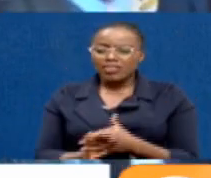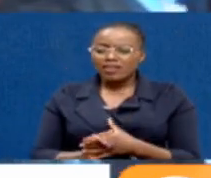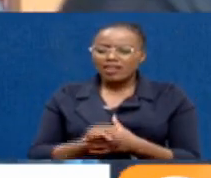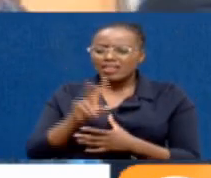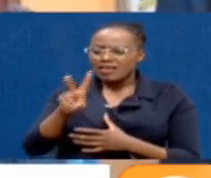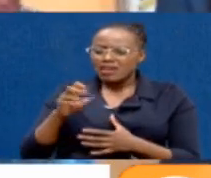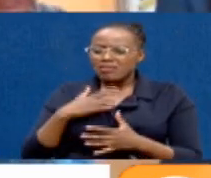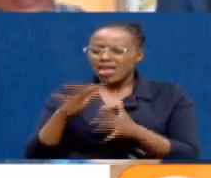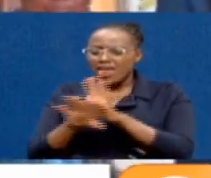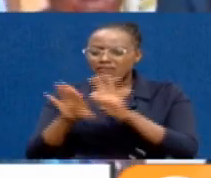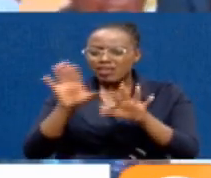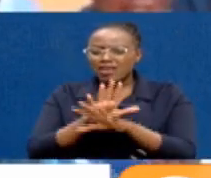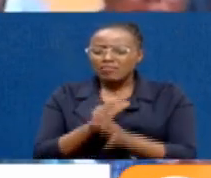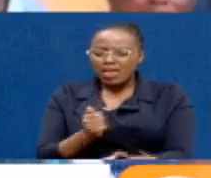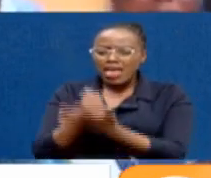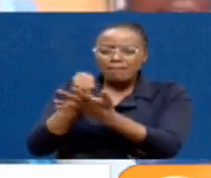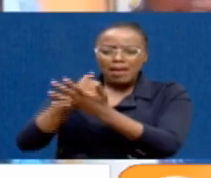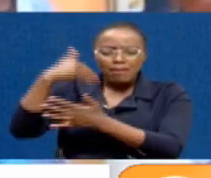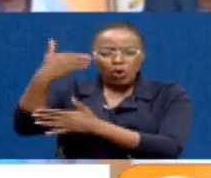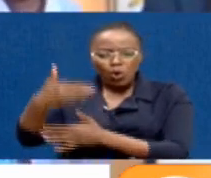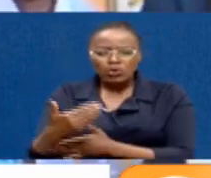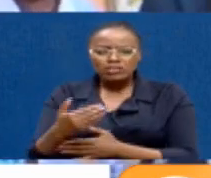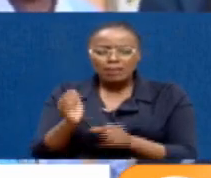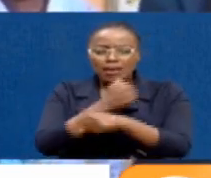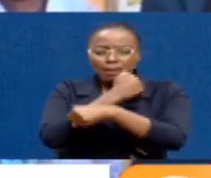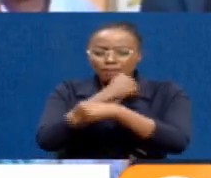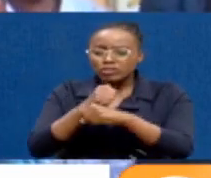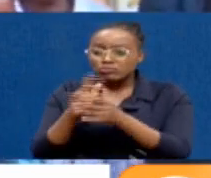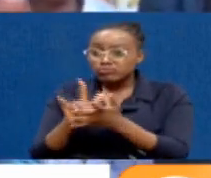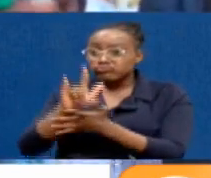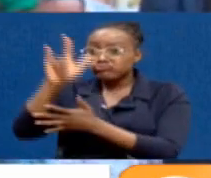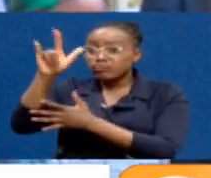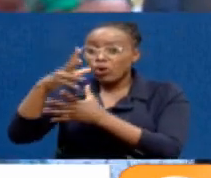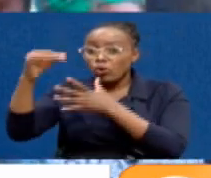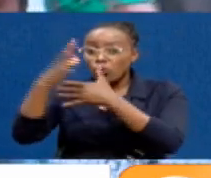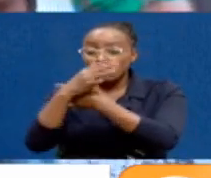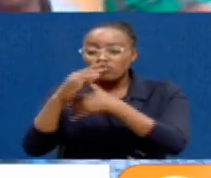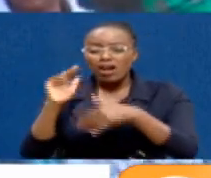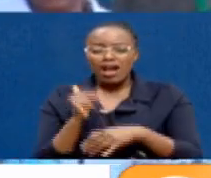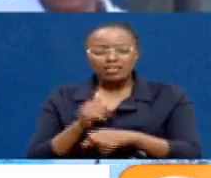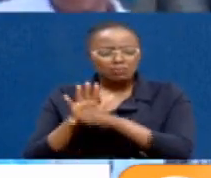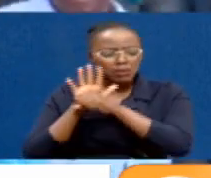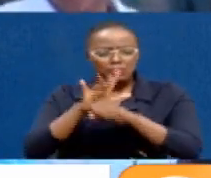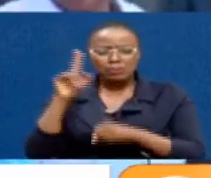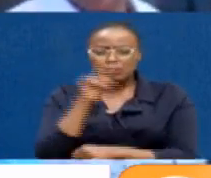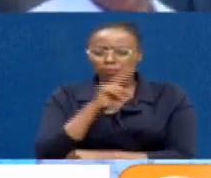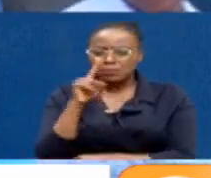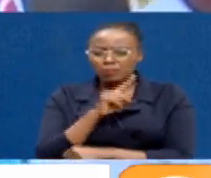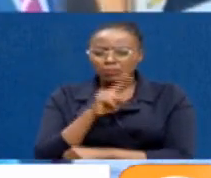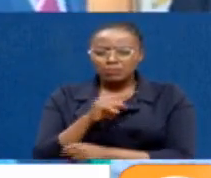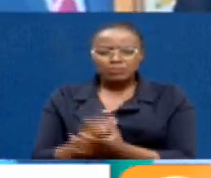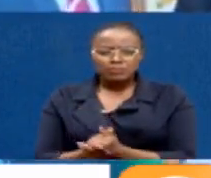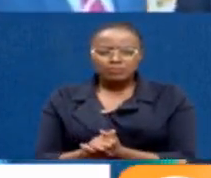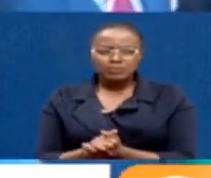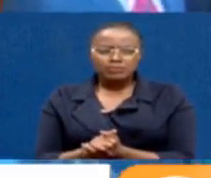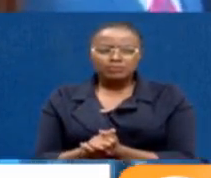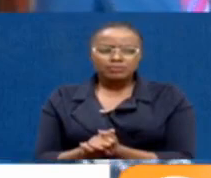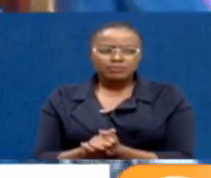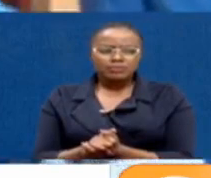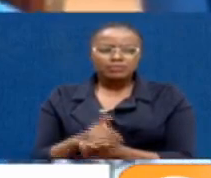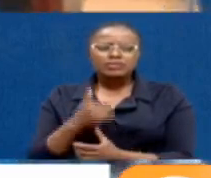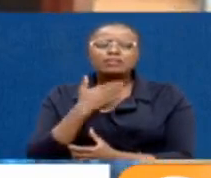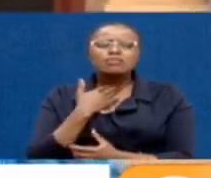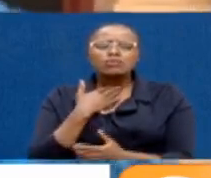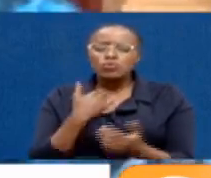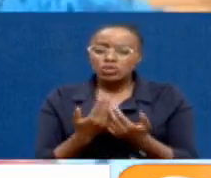walinyang'anya, kalikuwa napewa usaidizi Mjeremani, siwezi hata panda ndege miaka mbili tumedhulumiwa. Mimi naomba kabisa, mimi